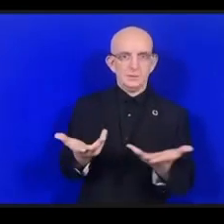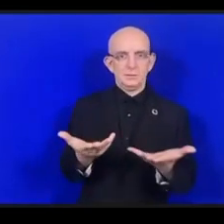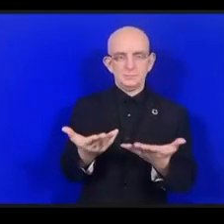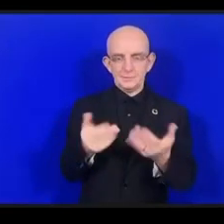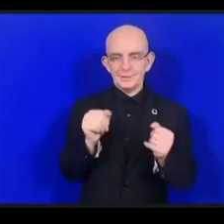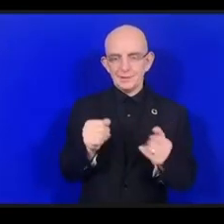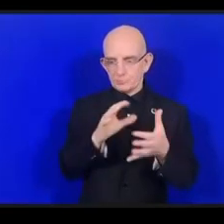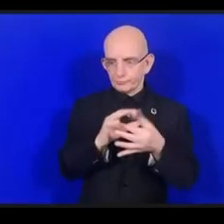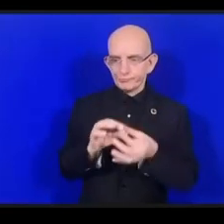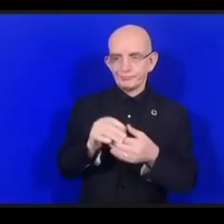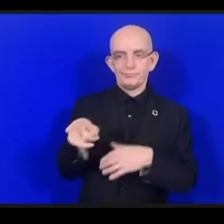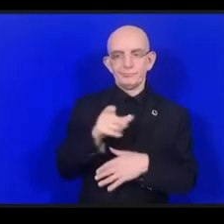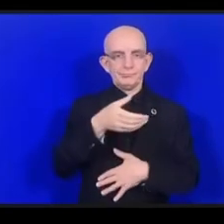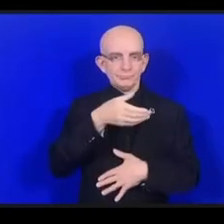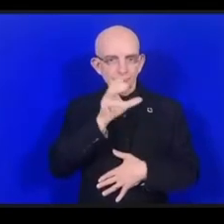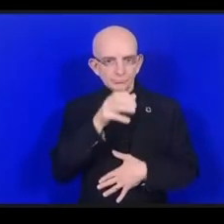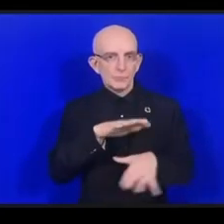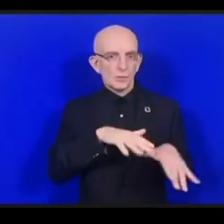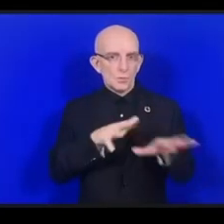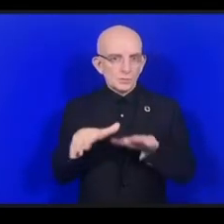士，